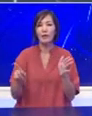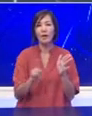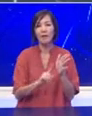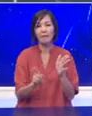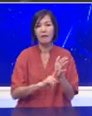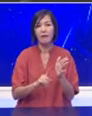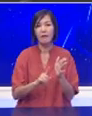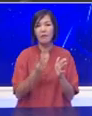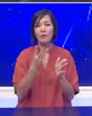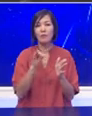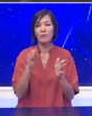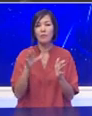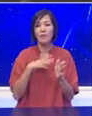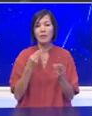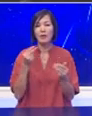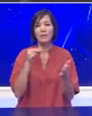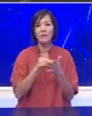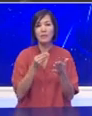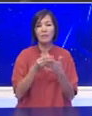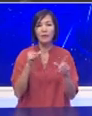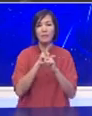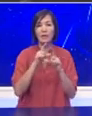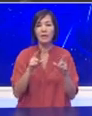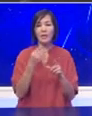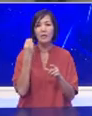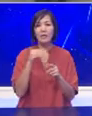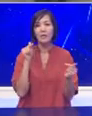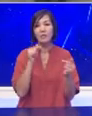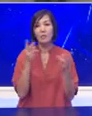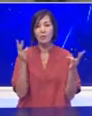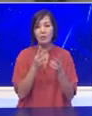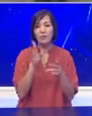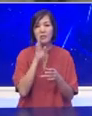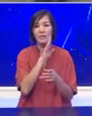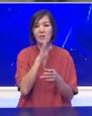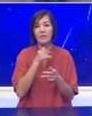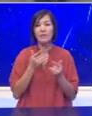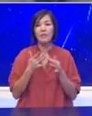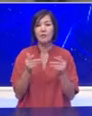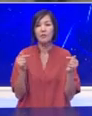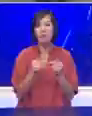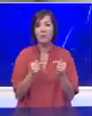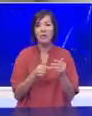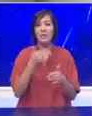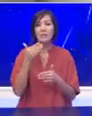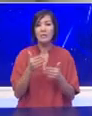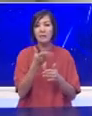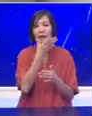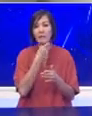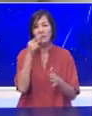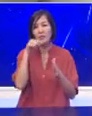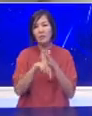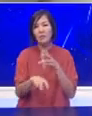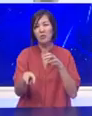Нысан құны 3 миллиард. Бағасы қымбат ғимарат сапаға сай болуы тиіс. Ата-аналарында талабы сол. Сырты бүтін, іші түтін